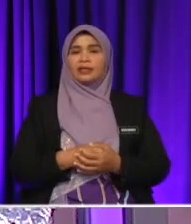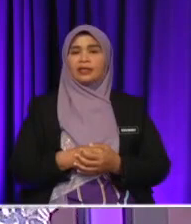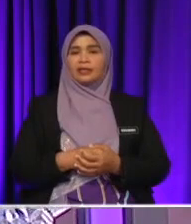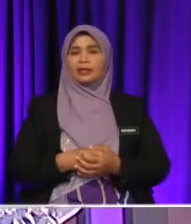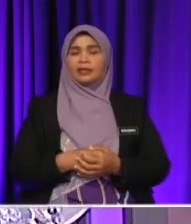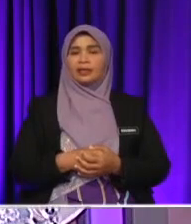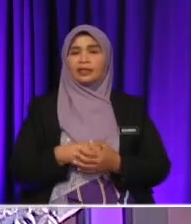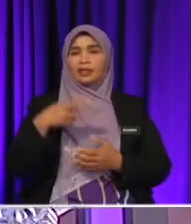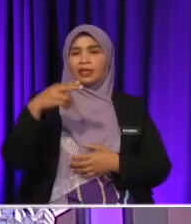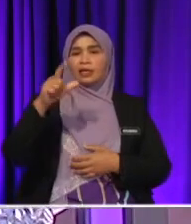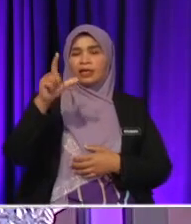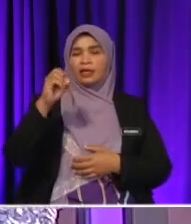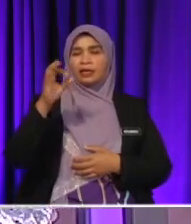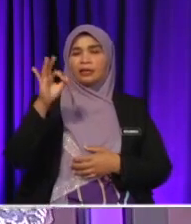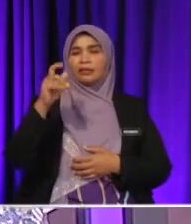Halo